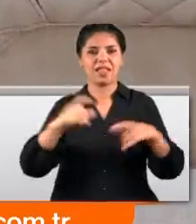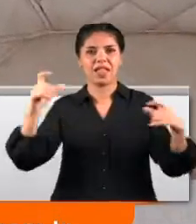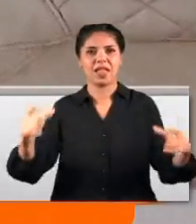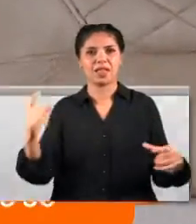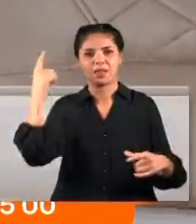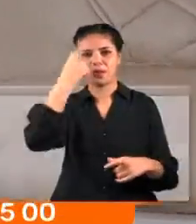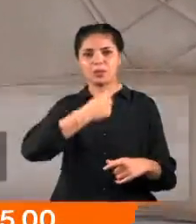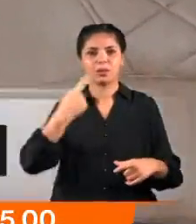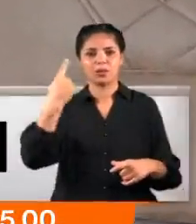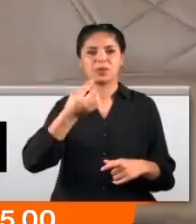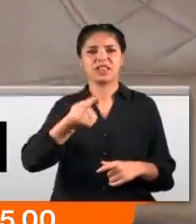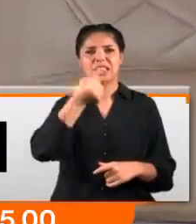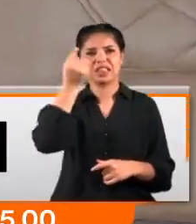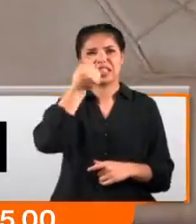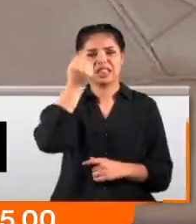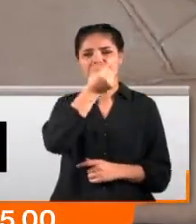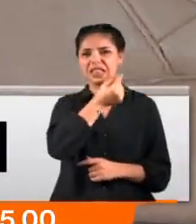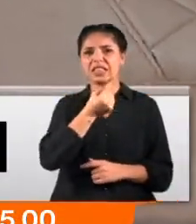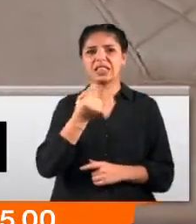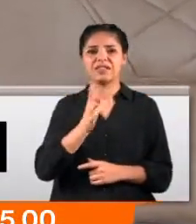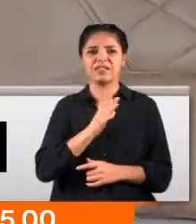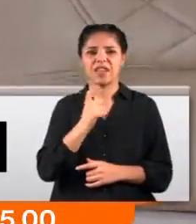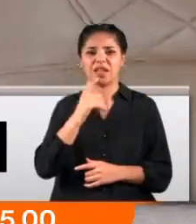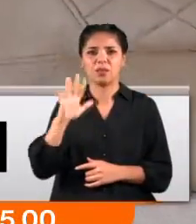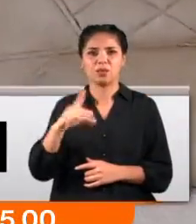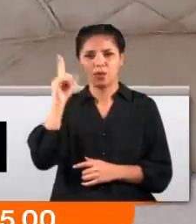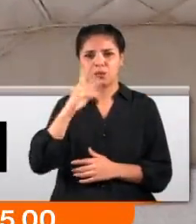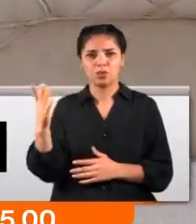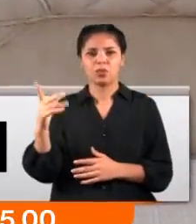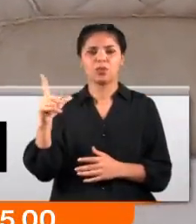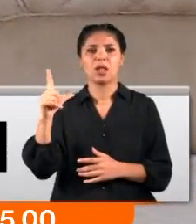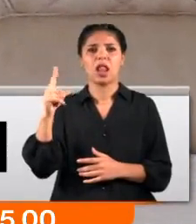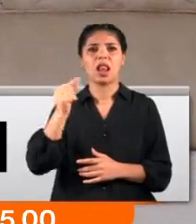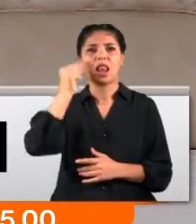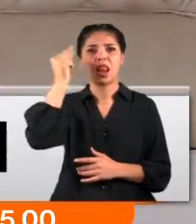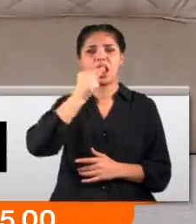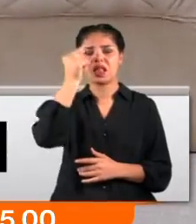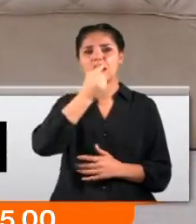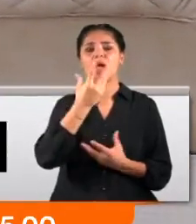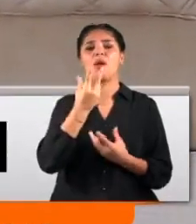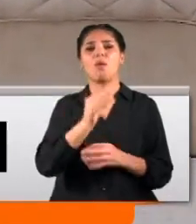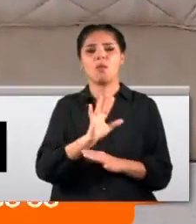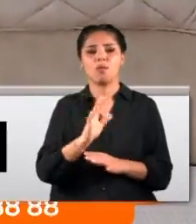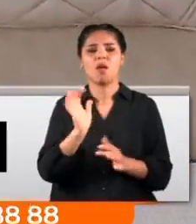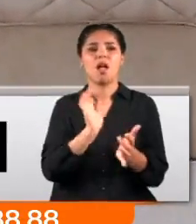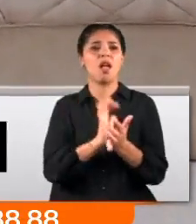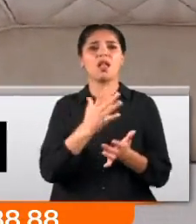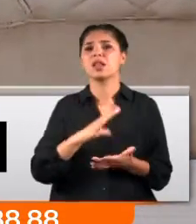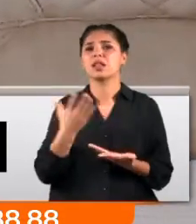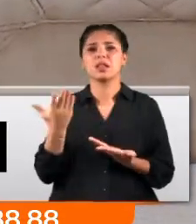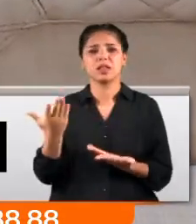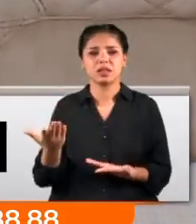ekranın yüzüne işte bu şekilde dikişler atıldı ve yaşından dolayı da lazer tedaviye başlanamıyor. Ailenin de tek bir isteği